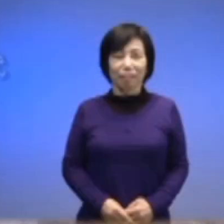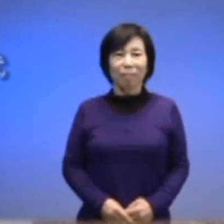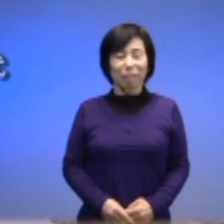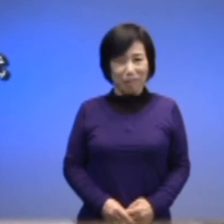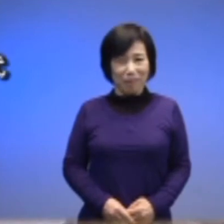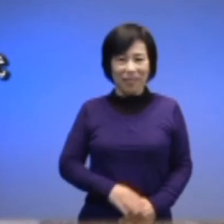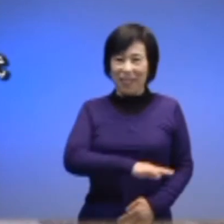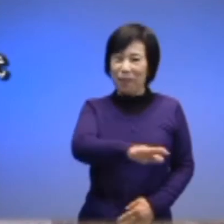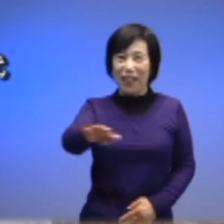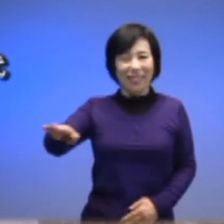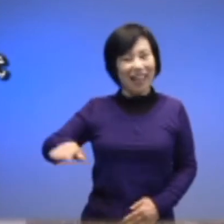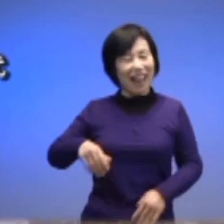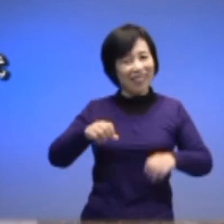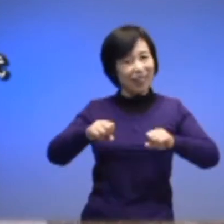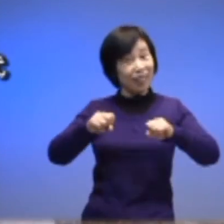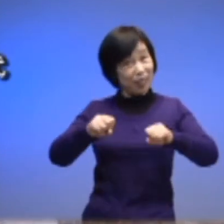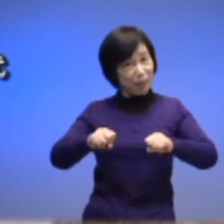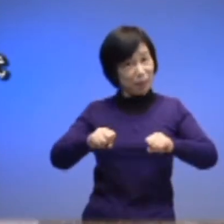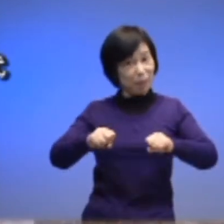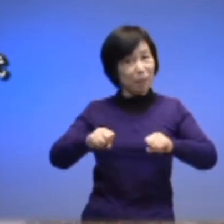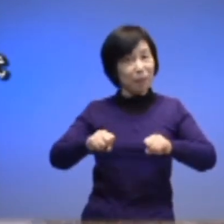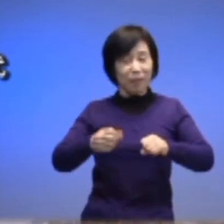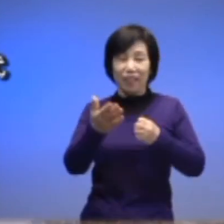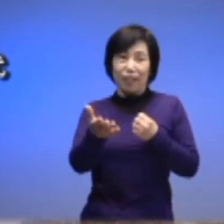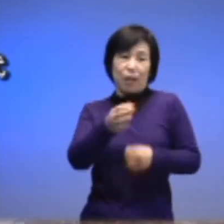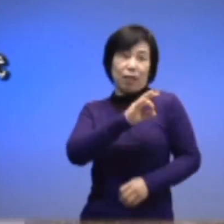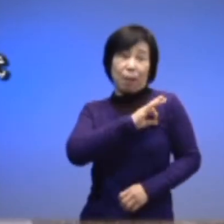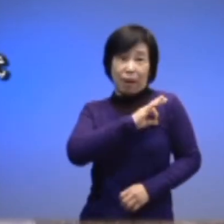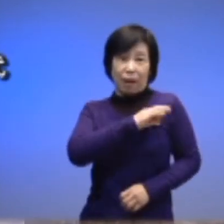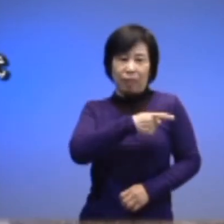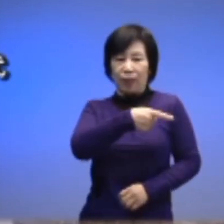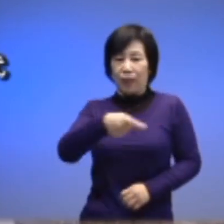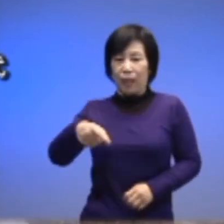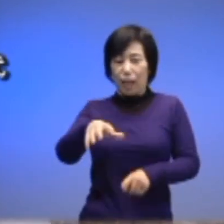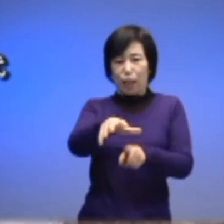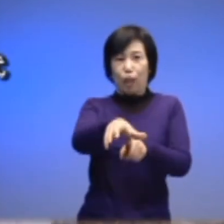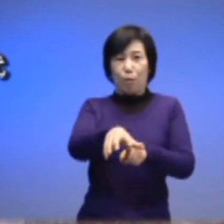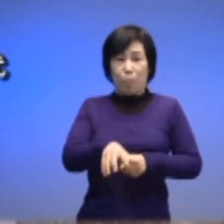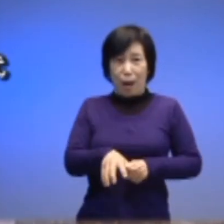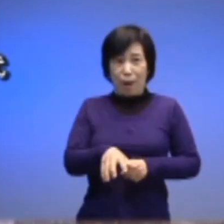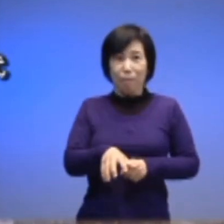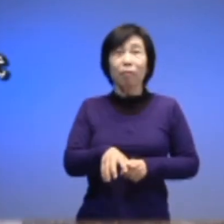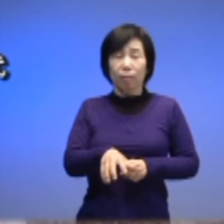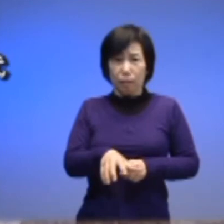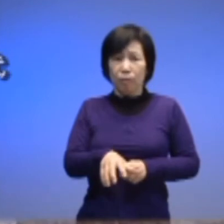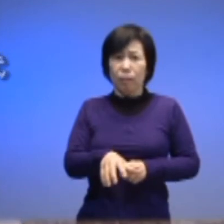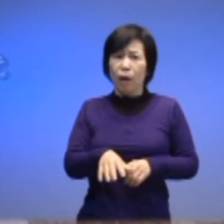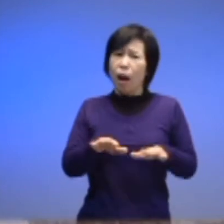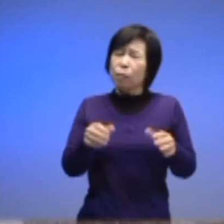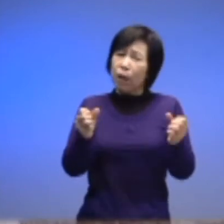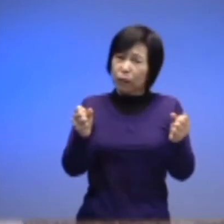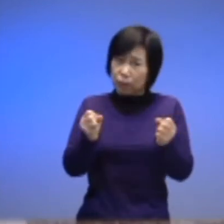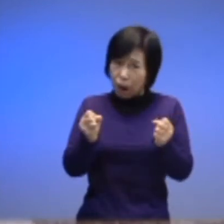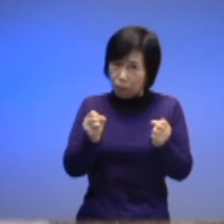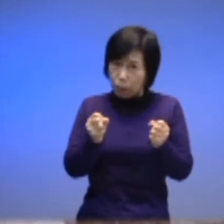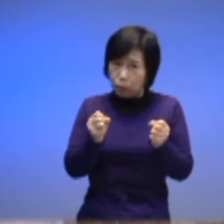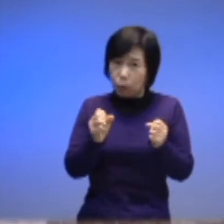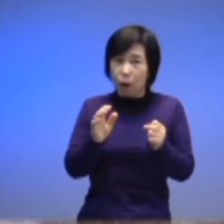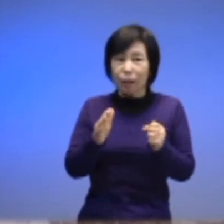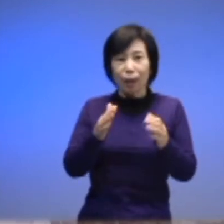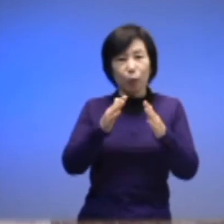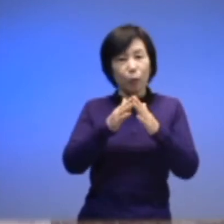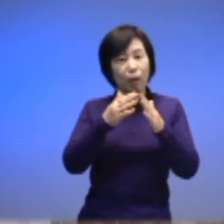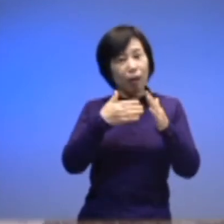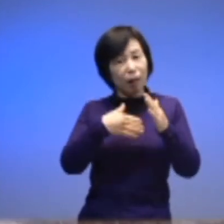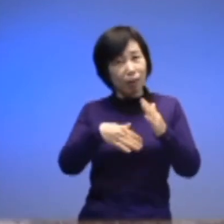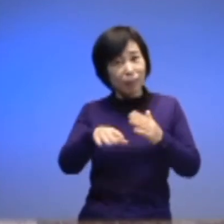皆さん、お元気ですか？市民リポーターの市村ひとみです。まだまだ寒い日もありますが、春